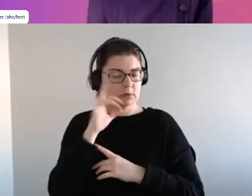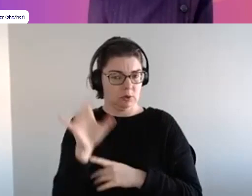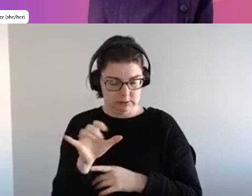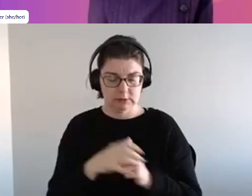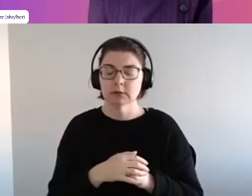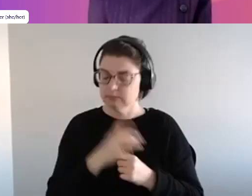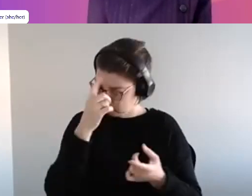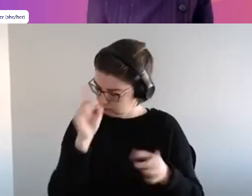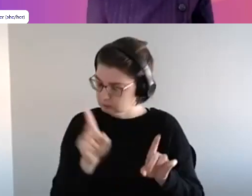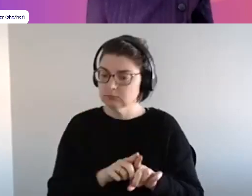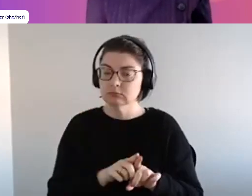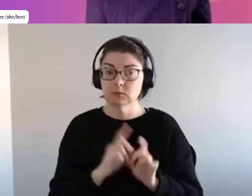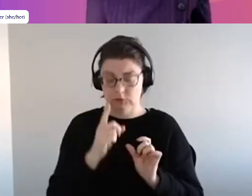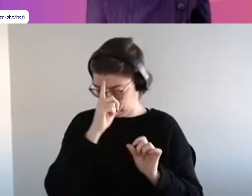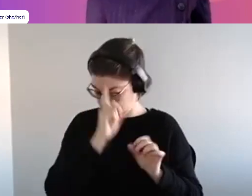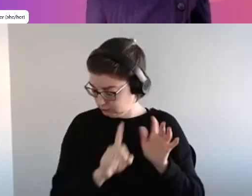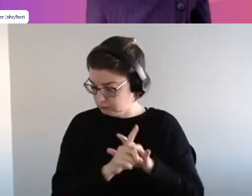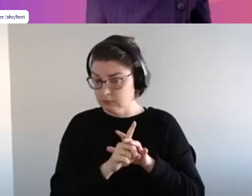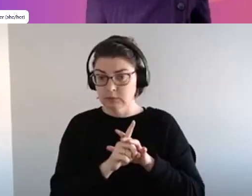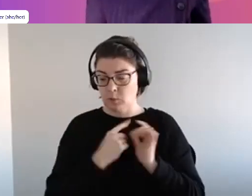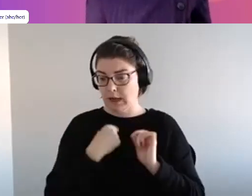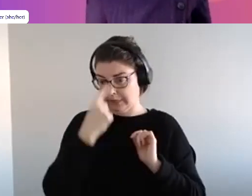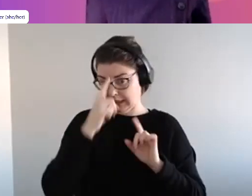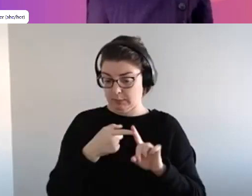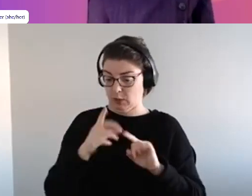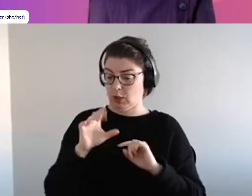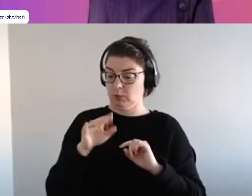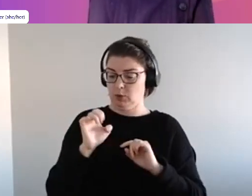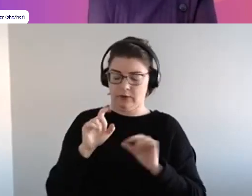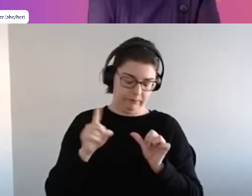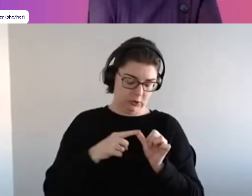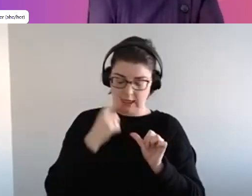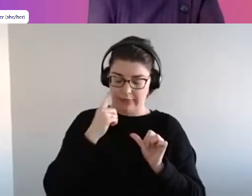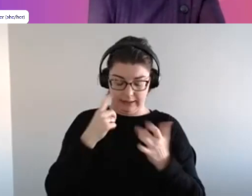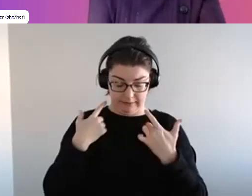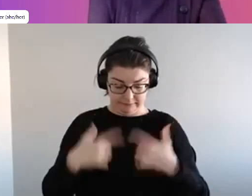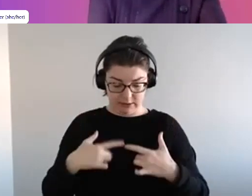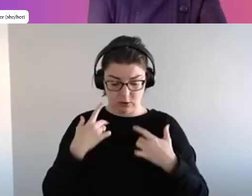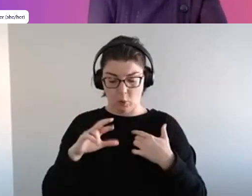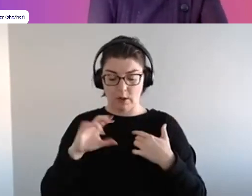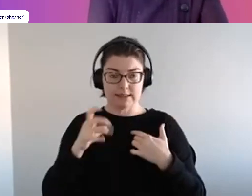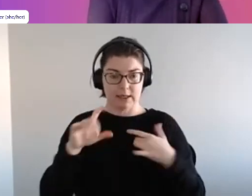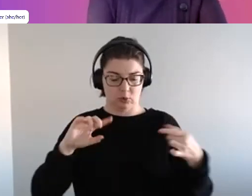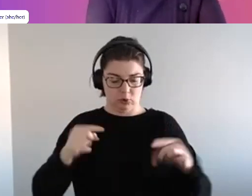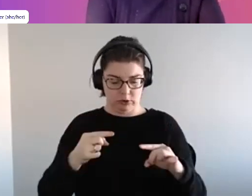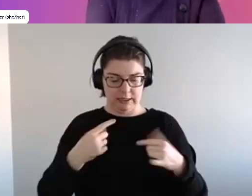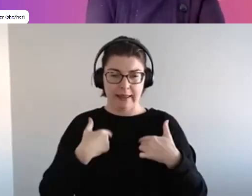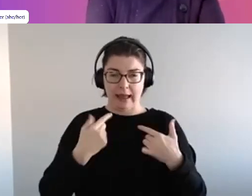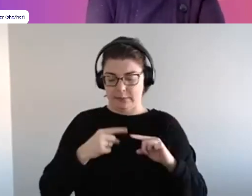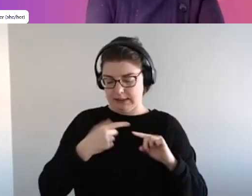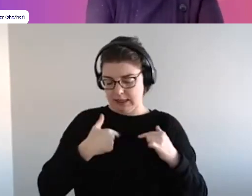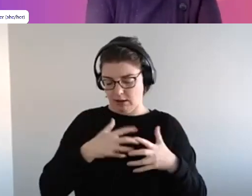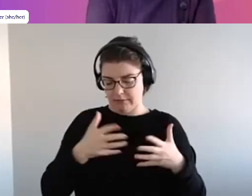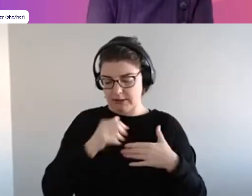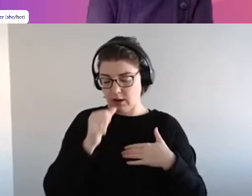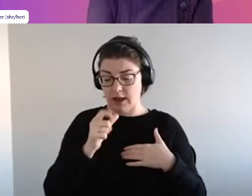quelque chose de violent ou physique parce que moi quand je pense la maltraitance je pense à une abuse sexuelle